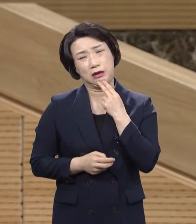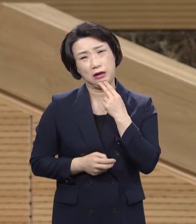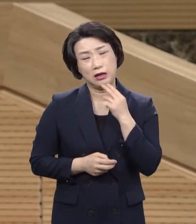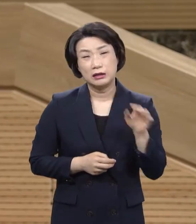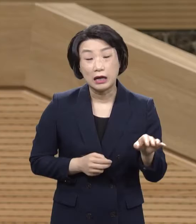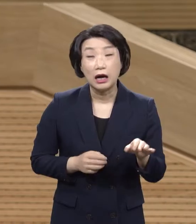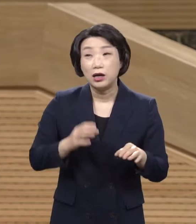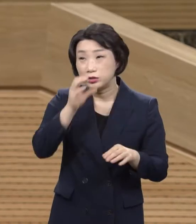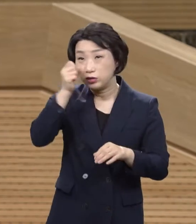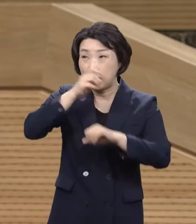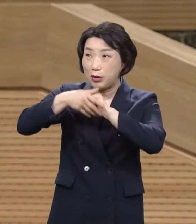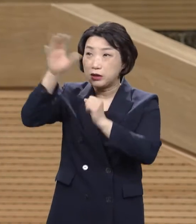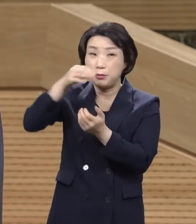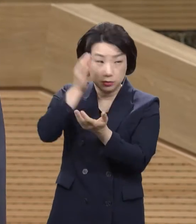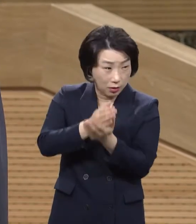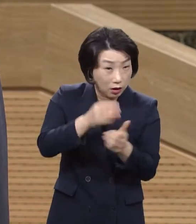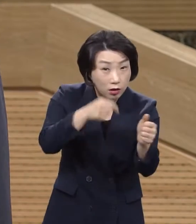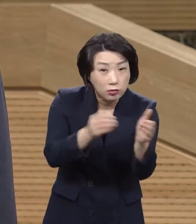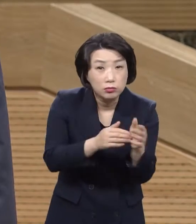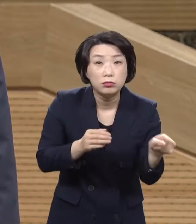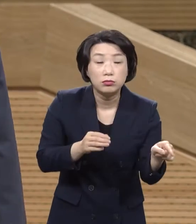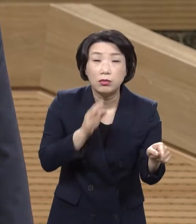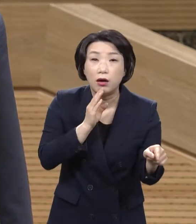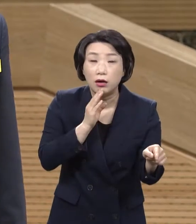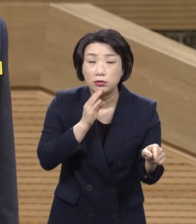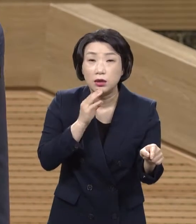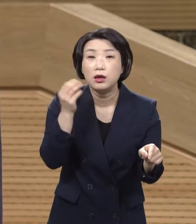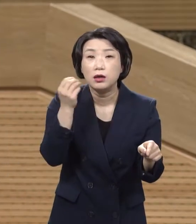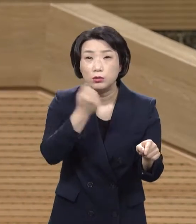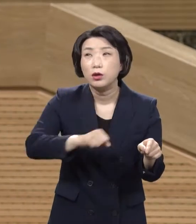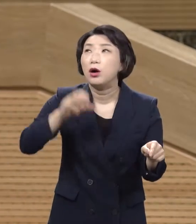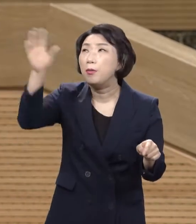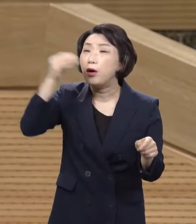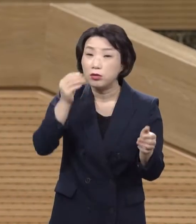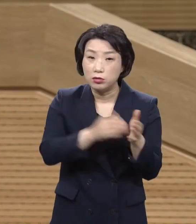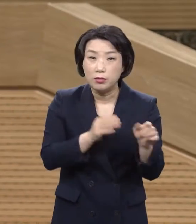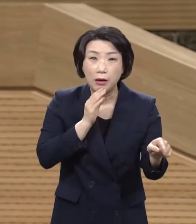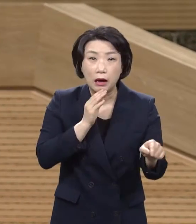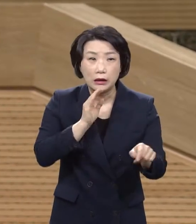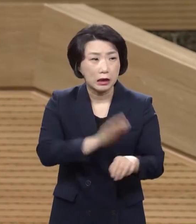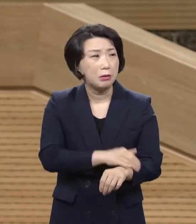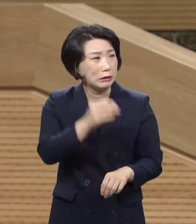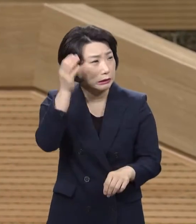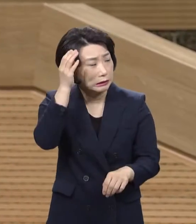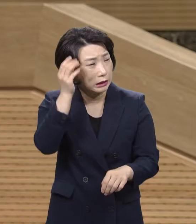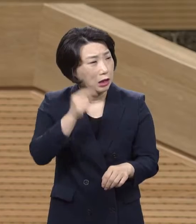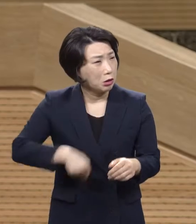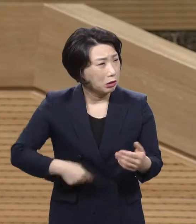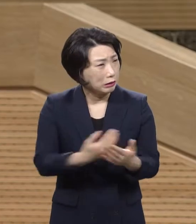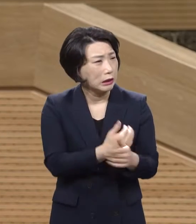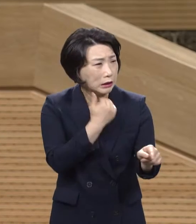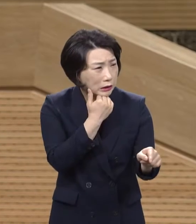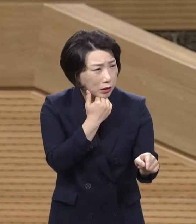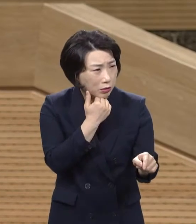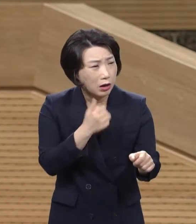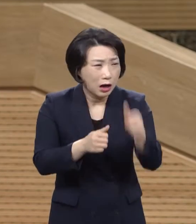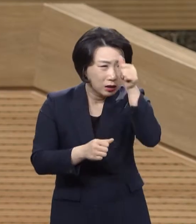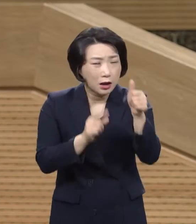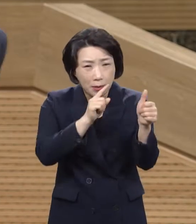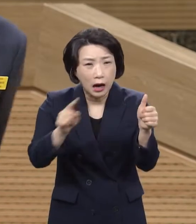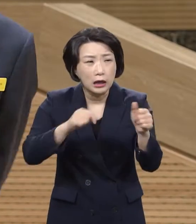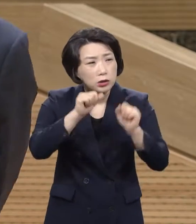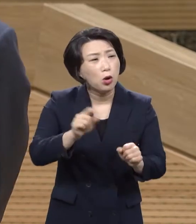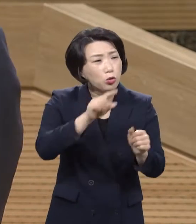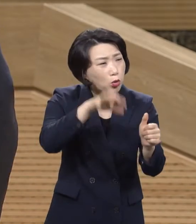먹지 말라는데 먹었어. 응? 잘못하기를 기대고 회개를 촉구하면서 아담아 어디